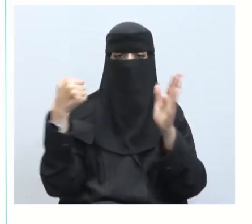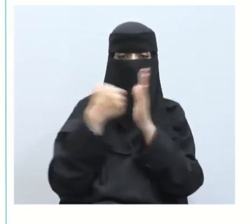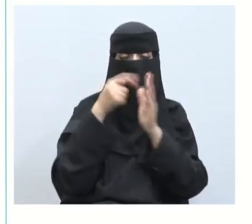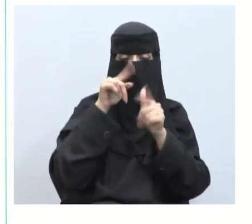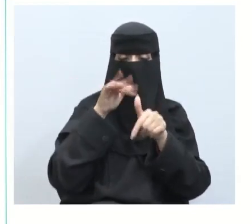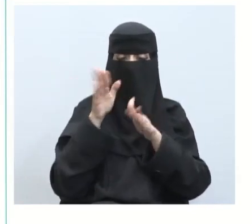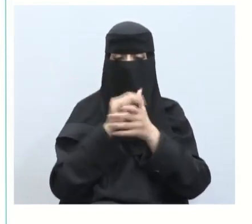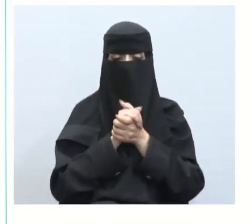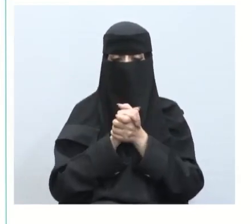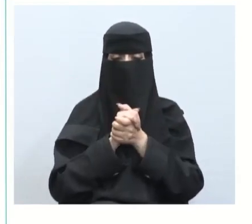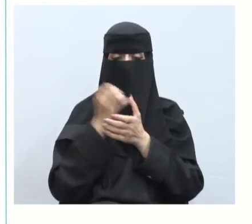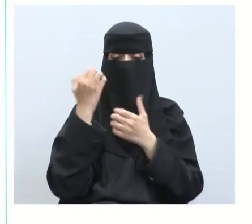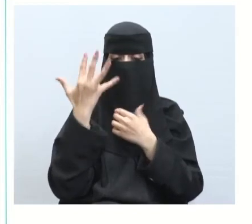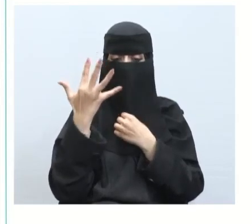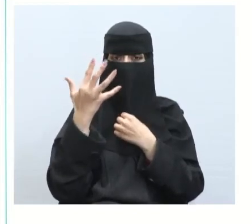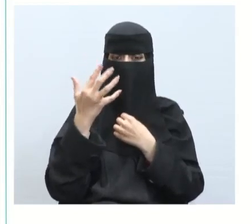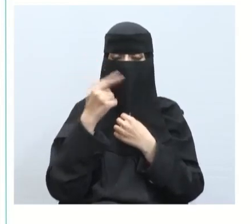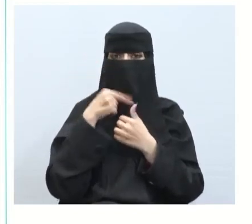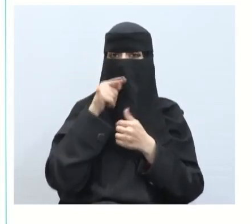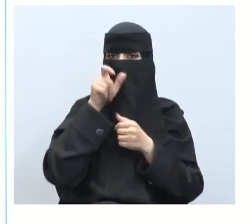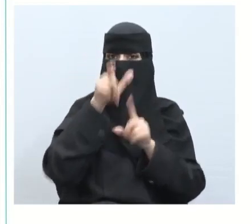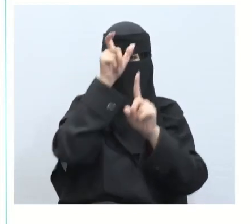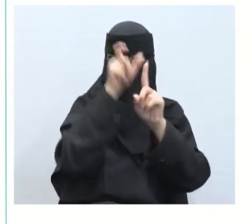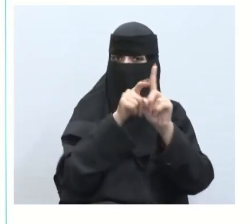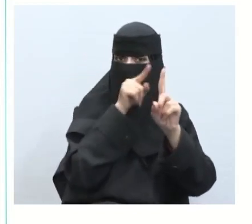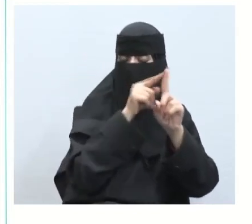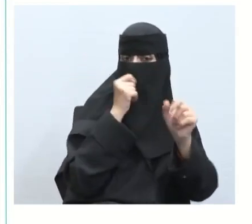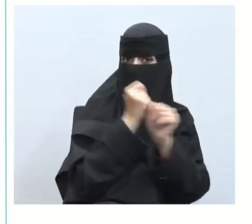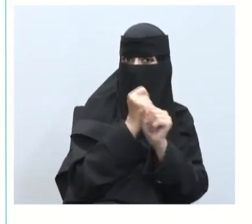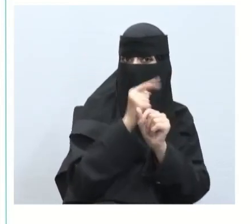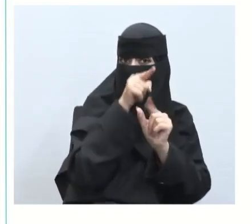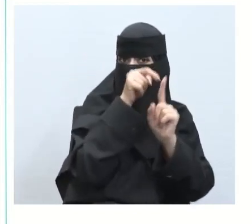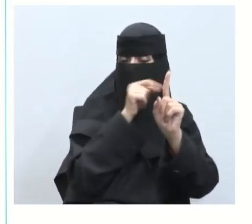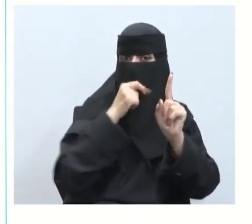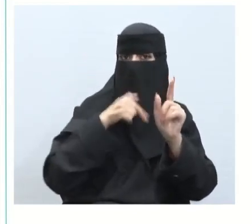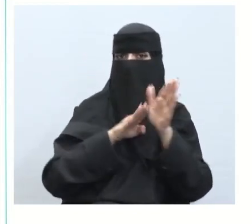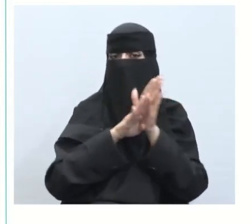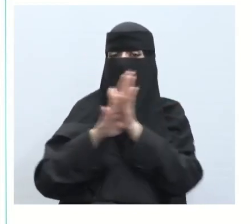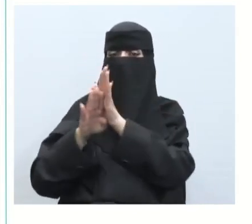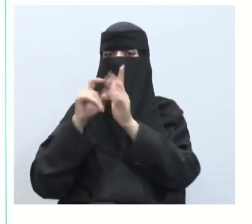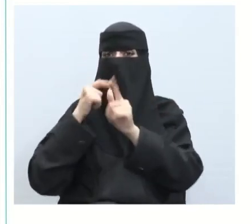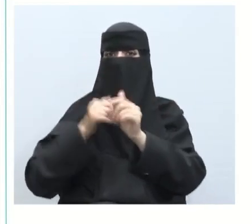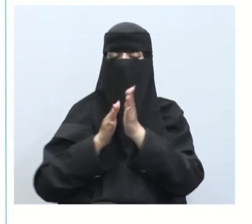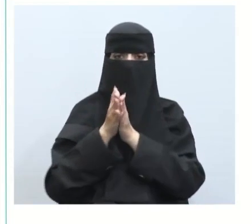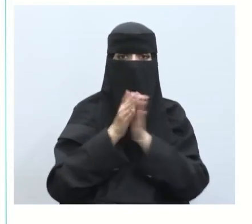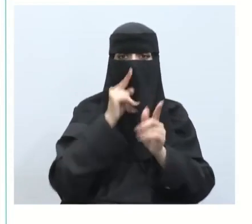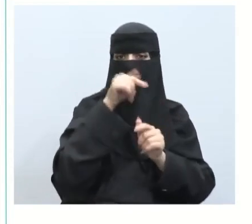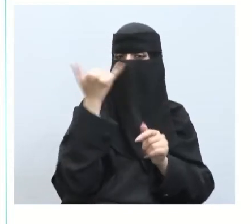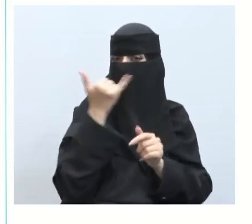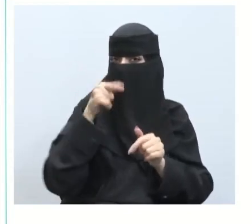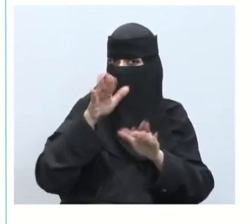العمل ايضا يشيدون باهميه الموظفين دائما المدير الفعال يحفز الموظف يشيد